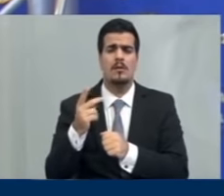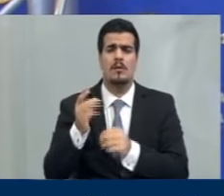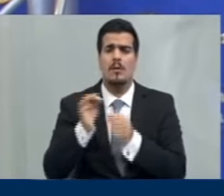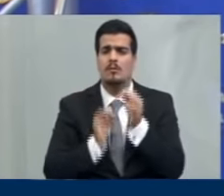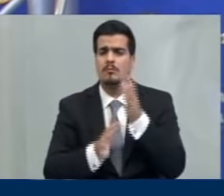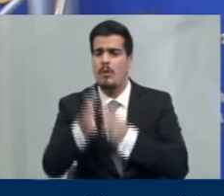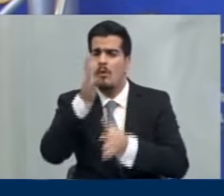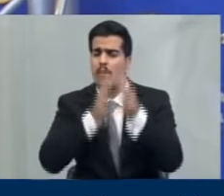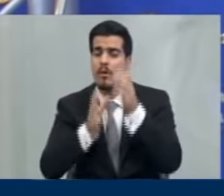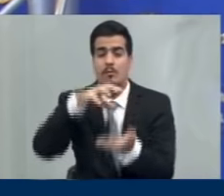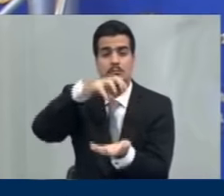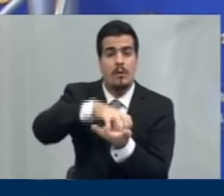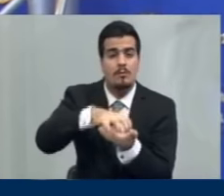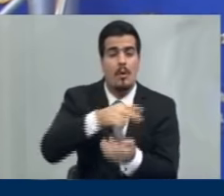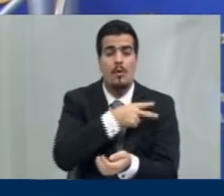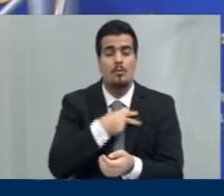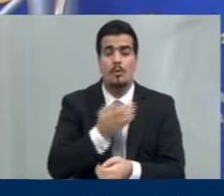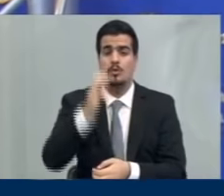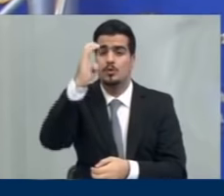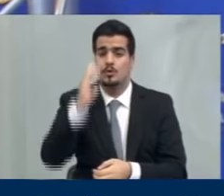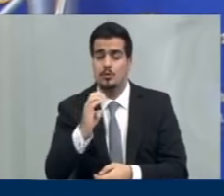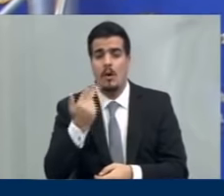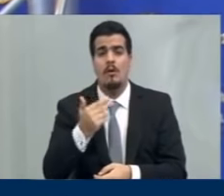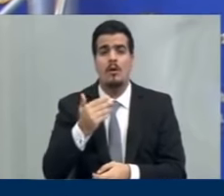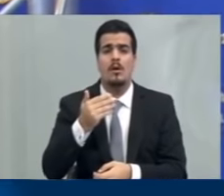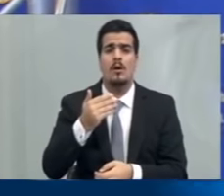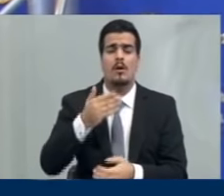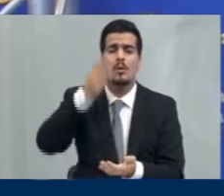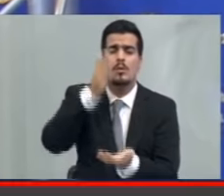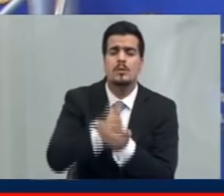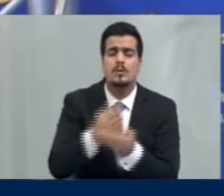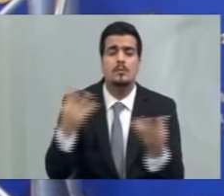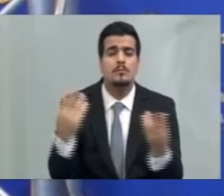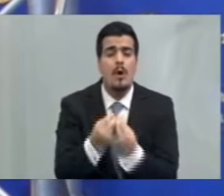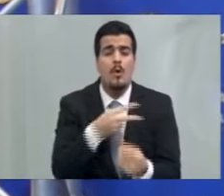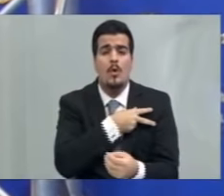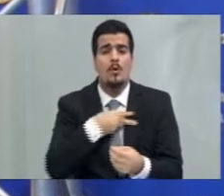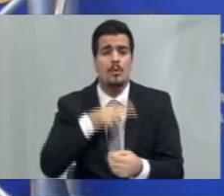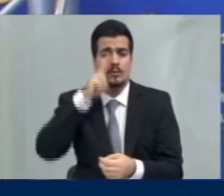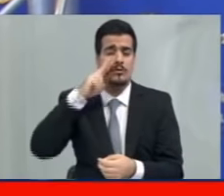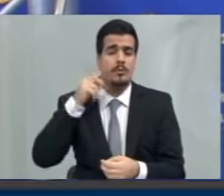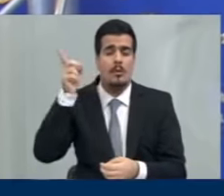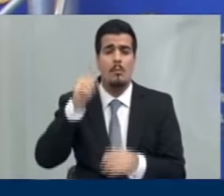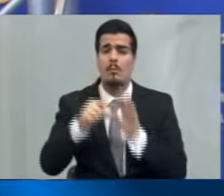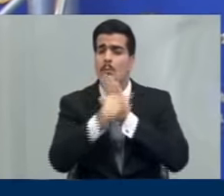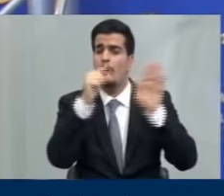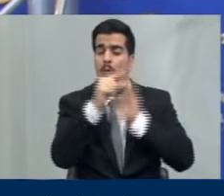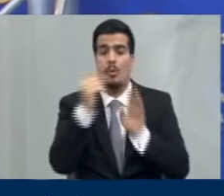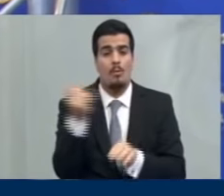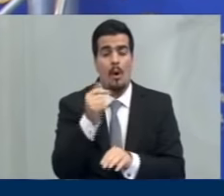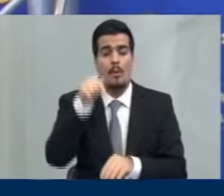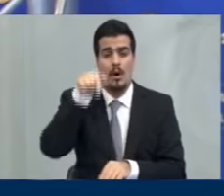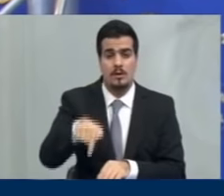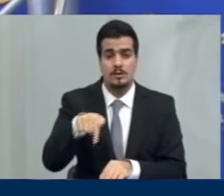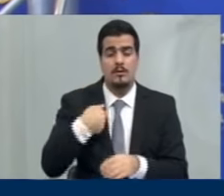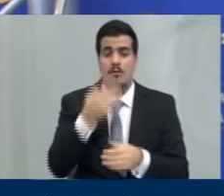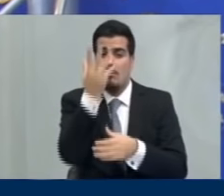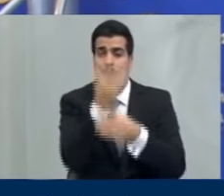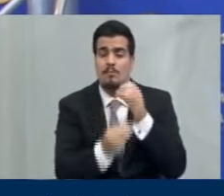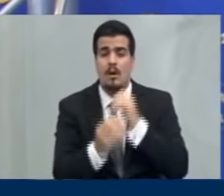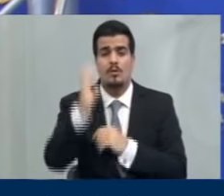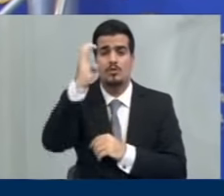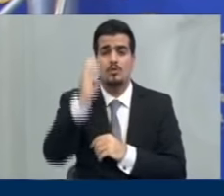في مؤسسات الدولة في الجنوب والوسط، لم يكن هناك اكتراث من حكومة إقليم كردستان لهذا الموضوع، ولكن اليوم نحن كأبناء